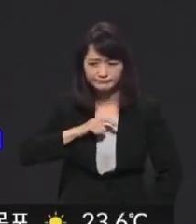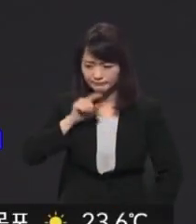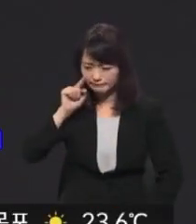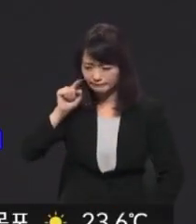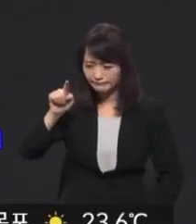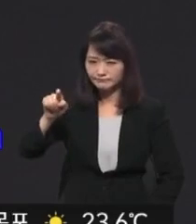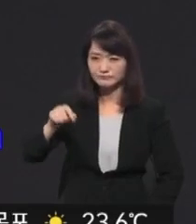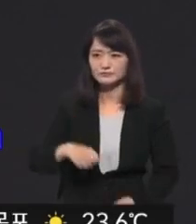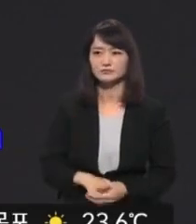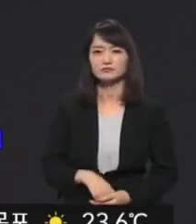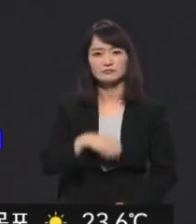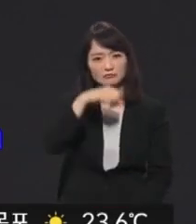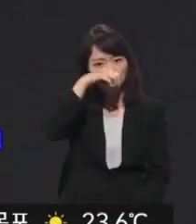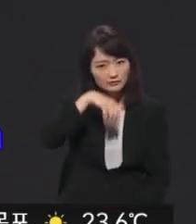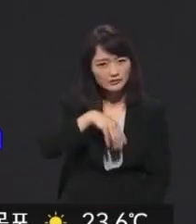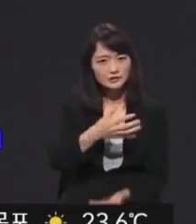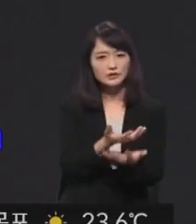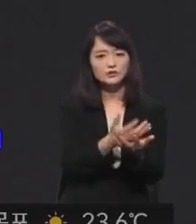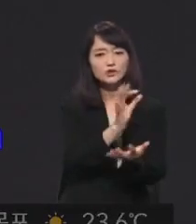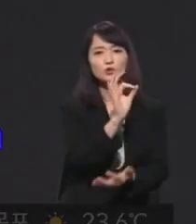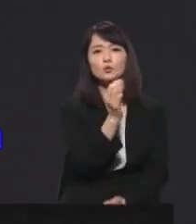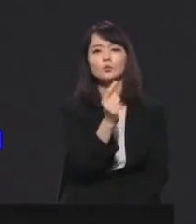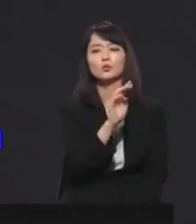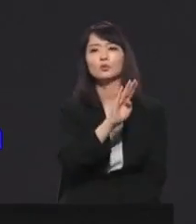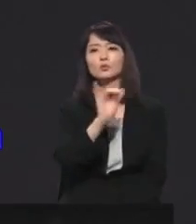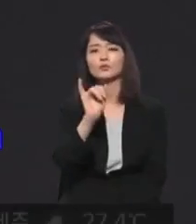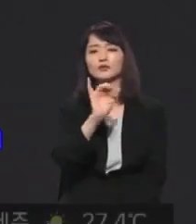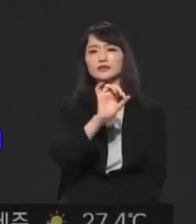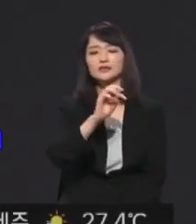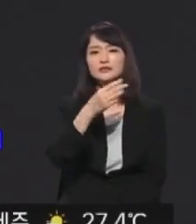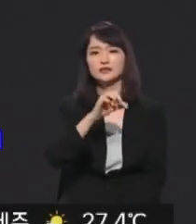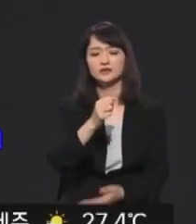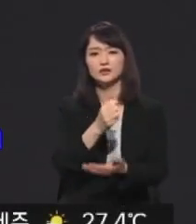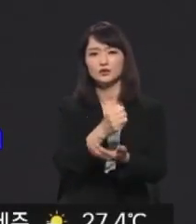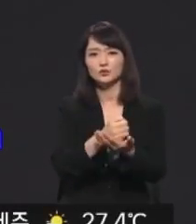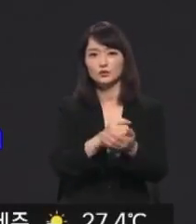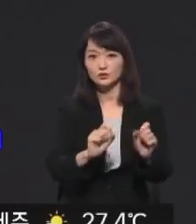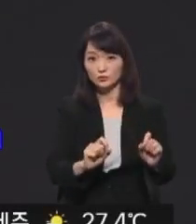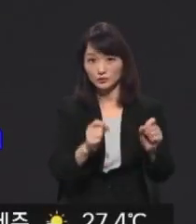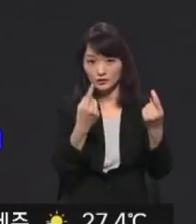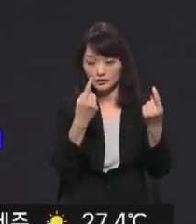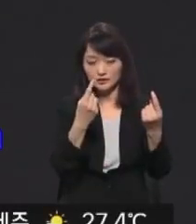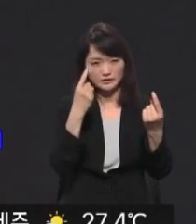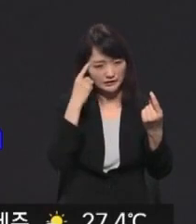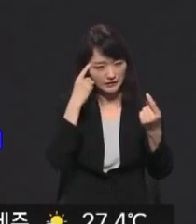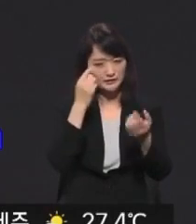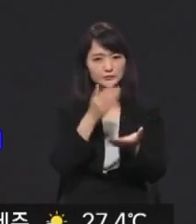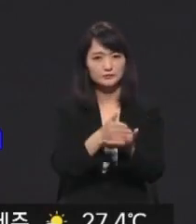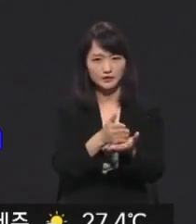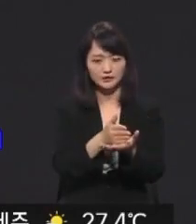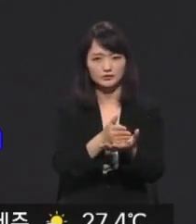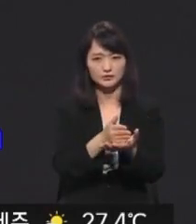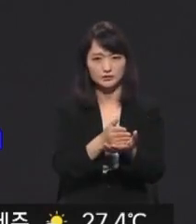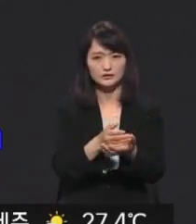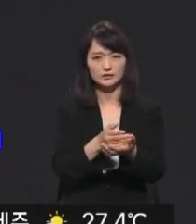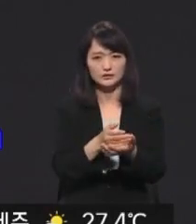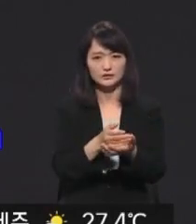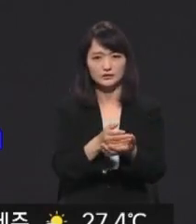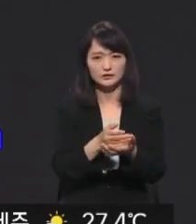이것을 그냥 오비이락 이라고 치부할 것은 아니고 왜 배가 떨어질 때마다 까마귀가 오느냐 를 우리가 한번 더 점검해볼 필요가 있다 향이 됩니다